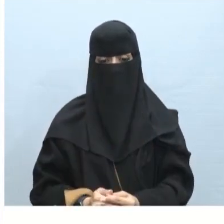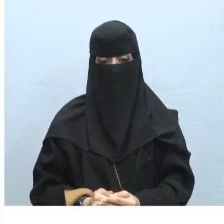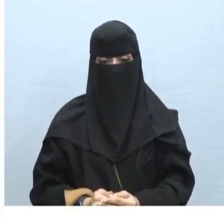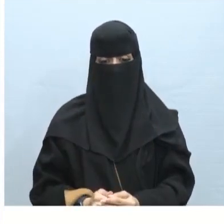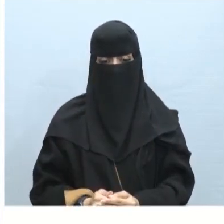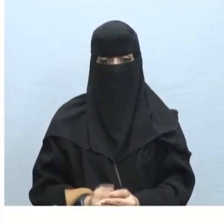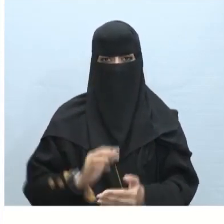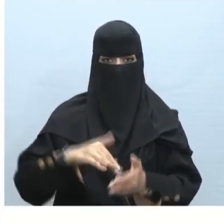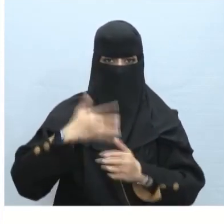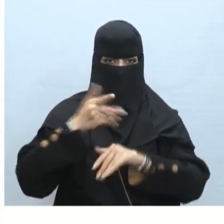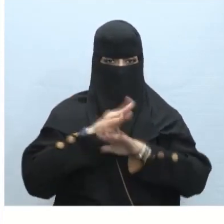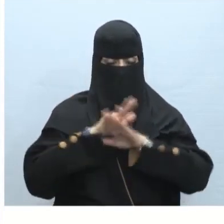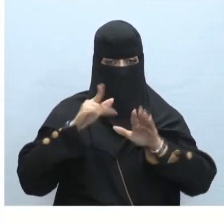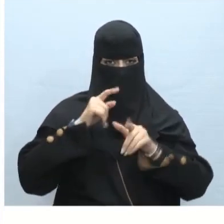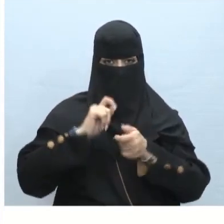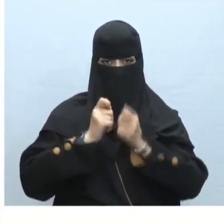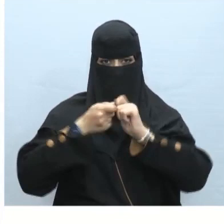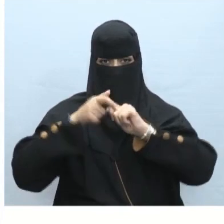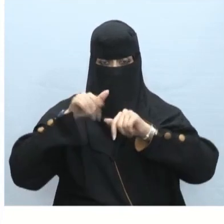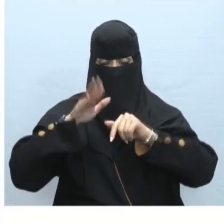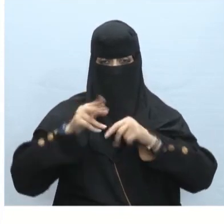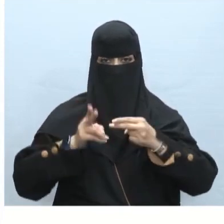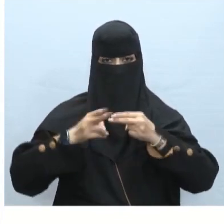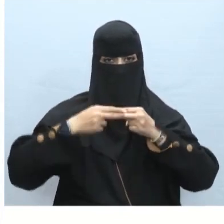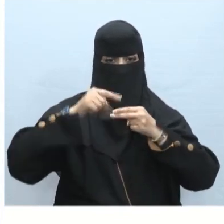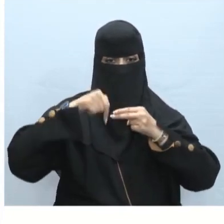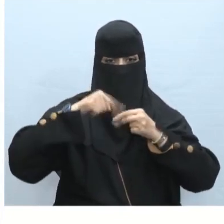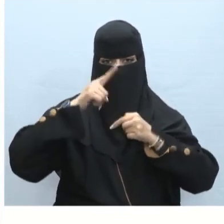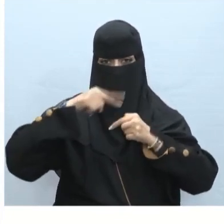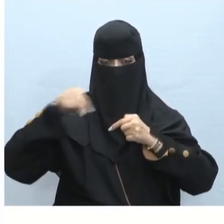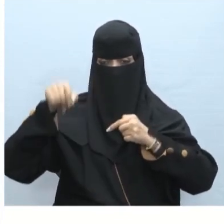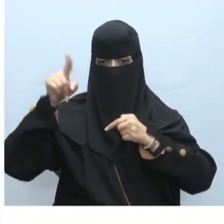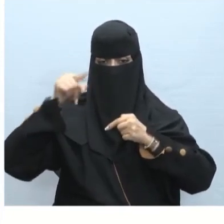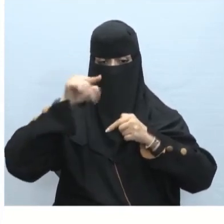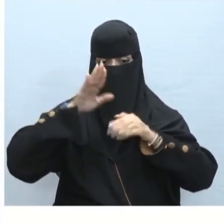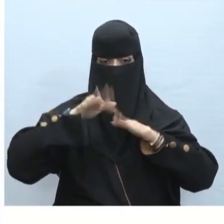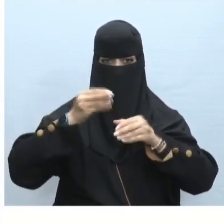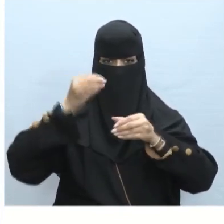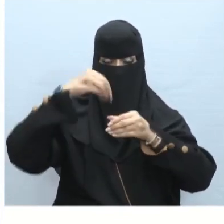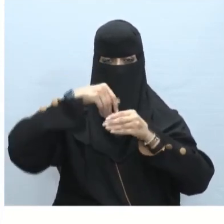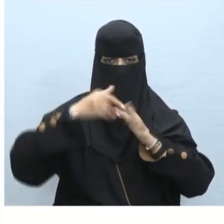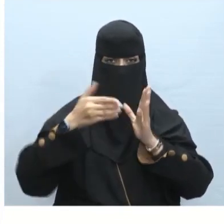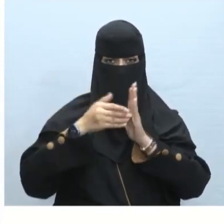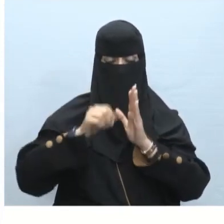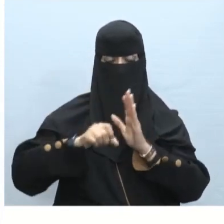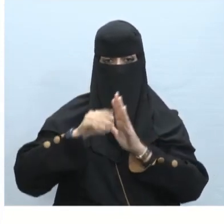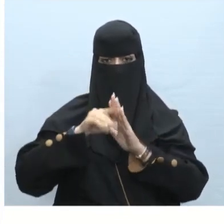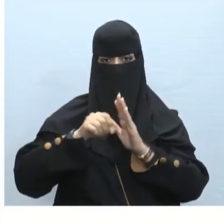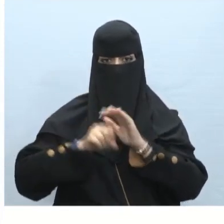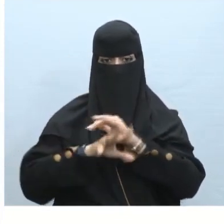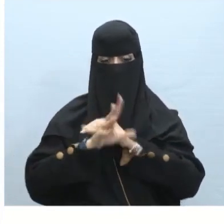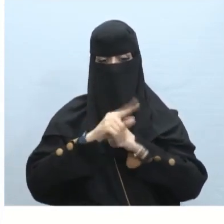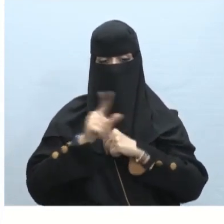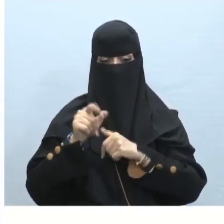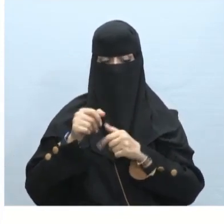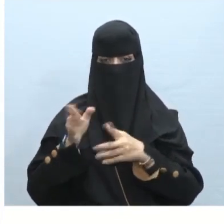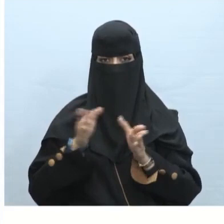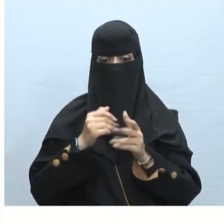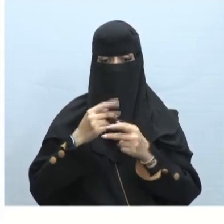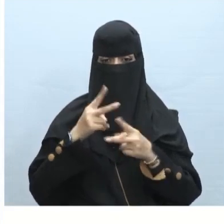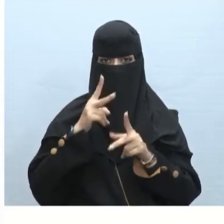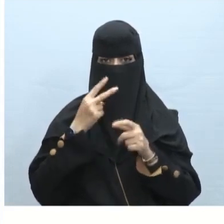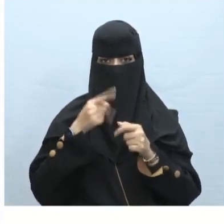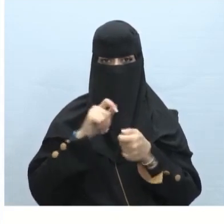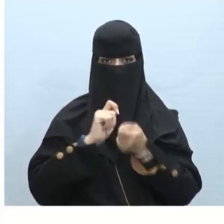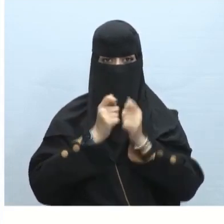بعد الانتهاء من التعديل سنقوم باغلاق المخطط في مايكروسوفت نافذه مايكروسوفت اكسل